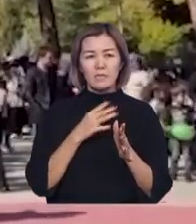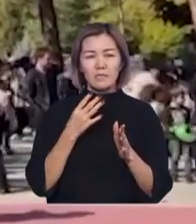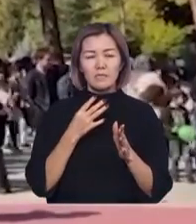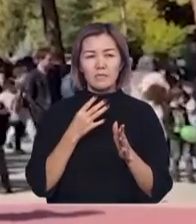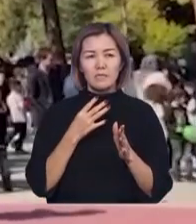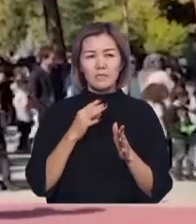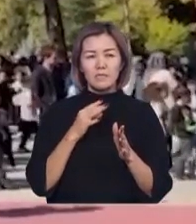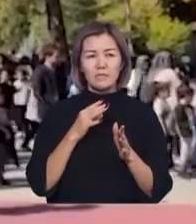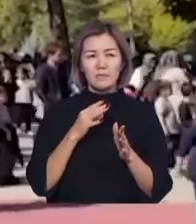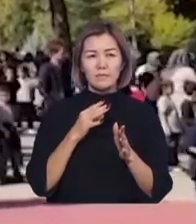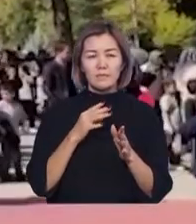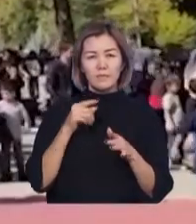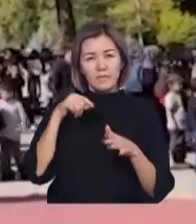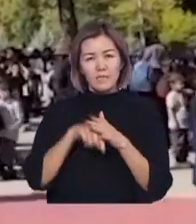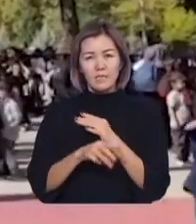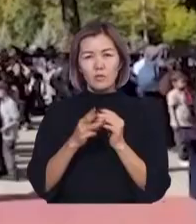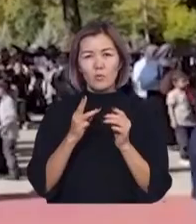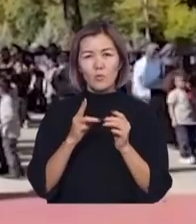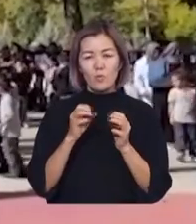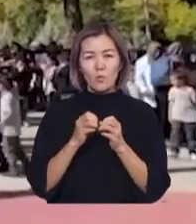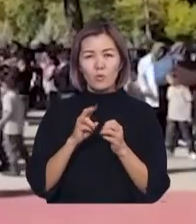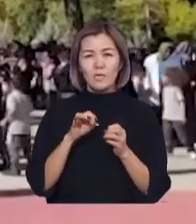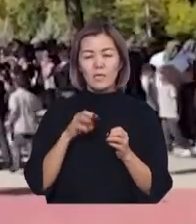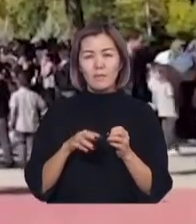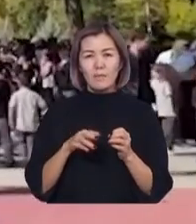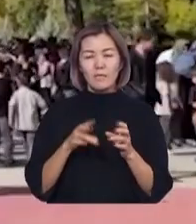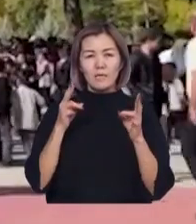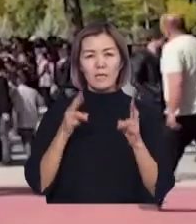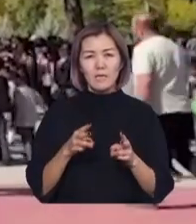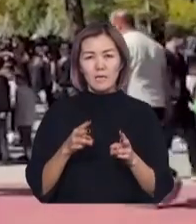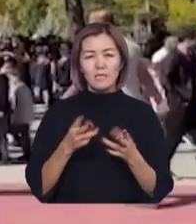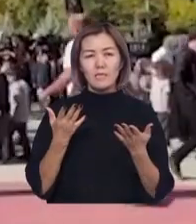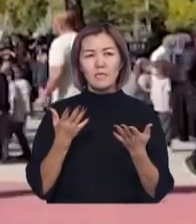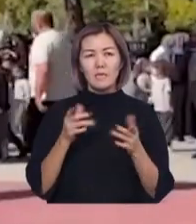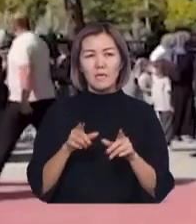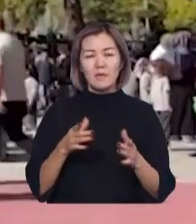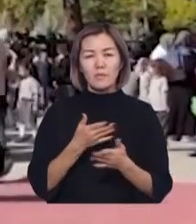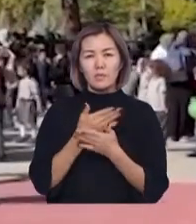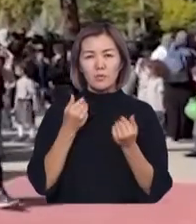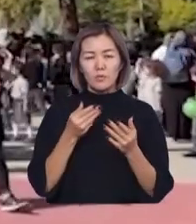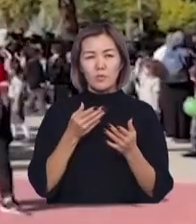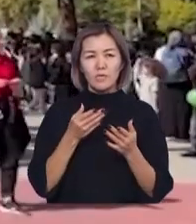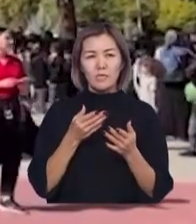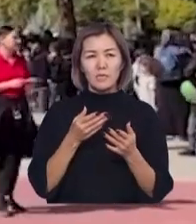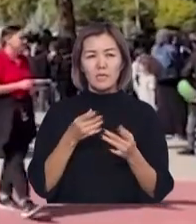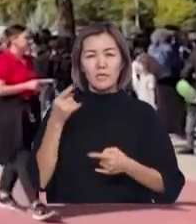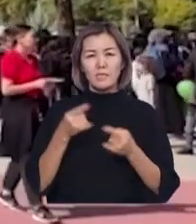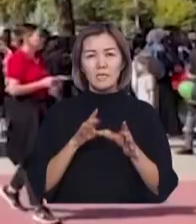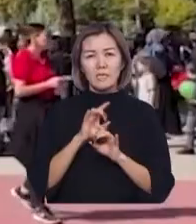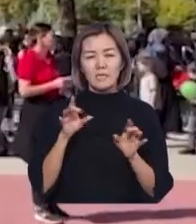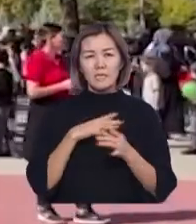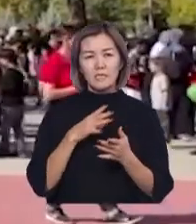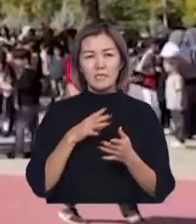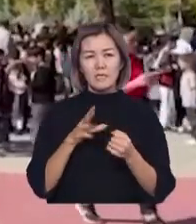шақырым жерде орын алды. Тереңдігі 10 шақырым, әзірге құрбандар мен қирандылар туралы ақпарат жоқ. НТВ телеарнасының хабарлауынша